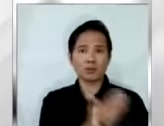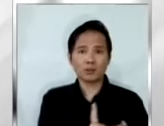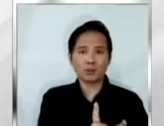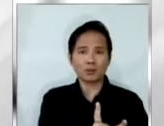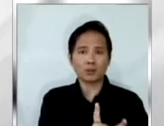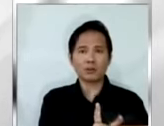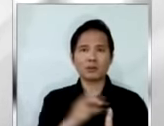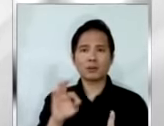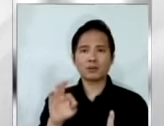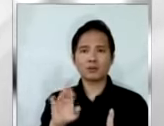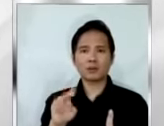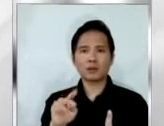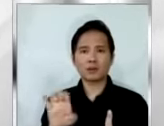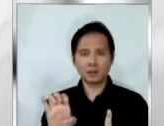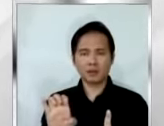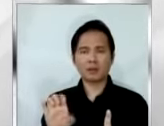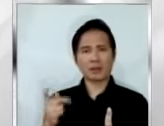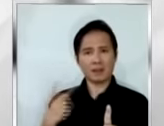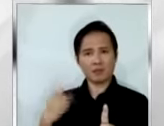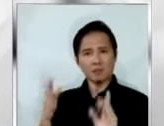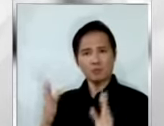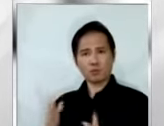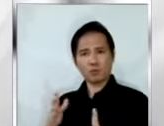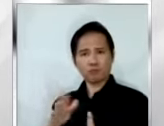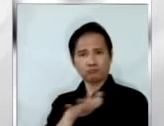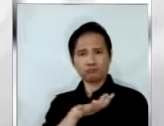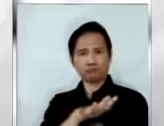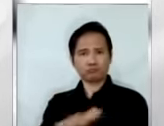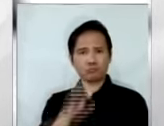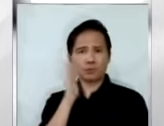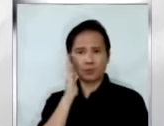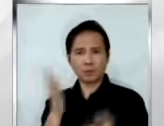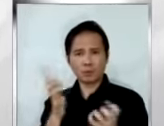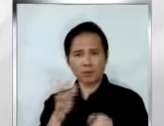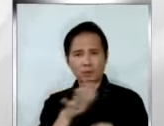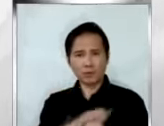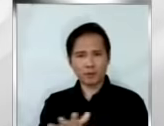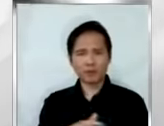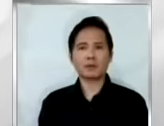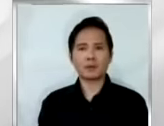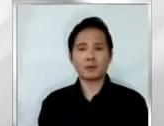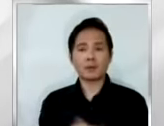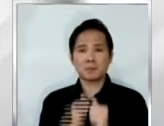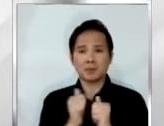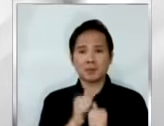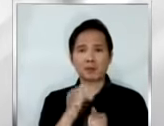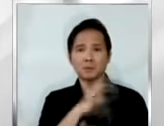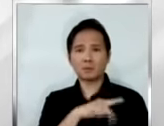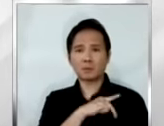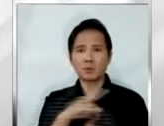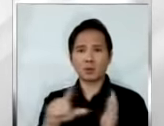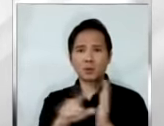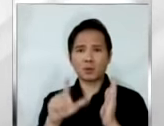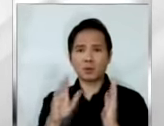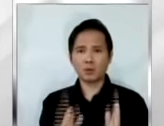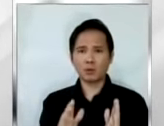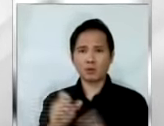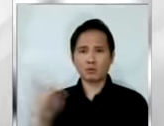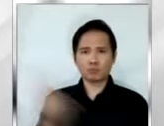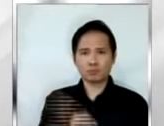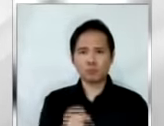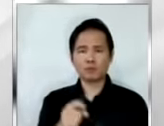no? Kasi for many years ako yung kanyang personal lawyer. She was very upset about it and that